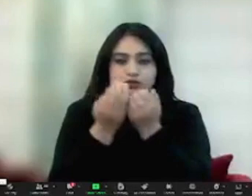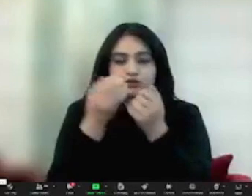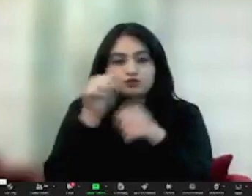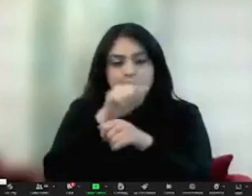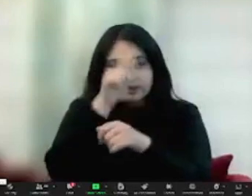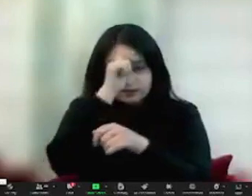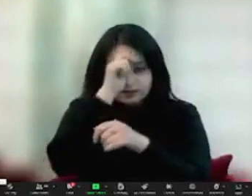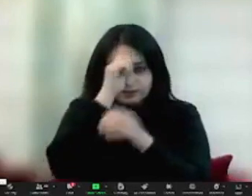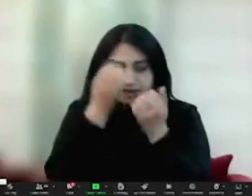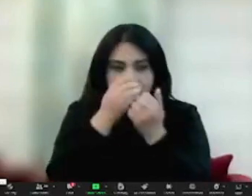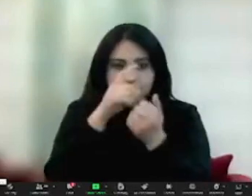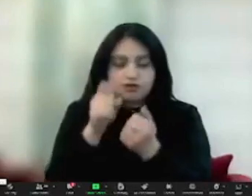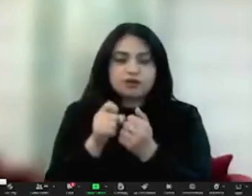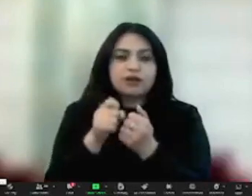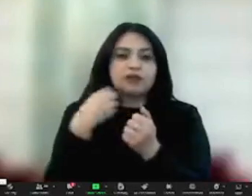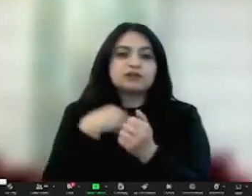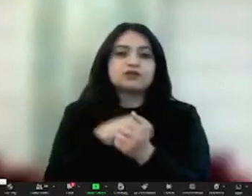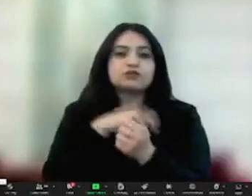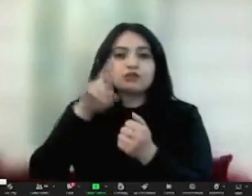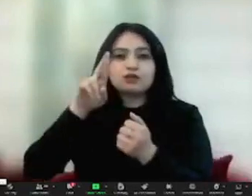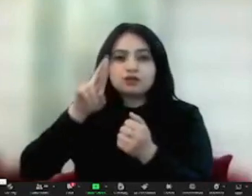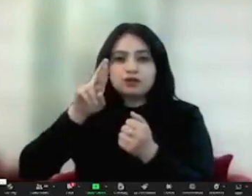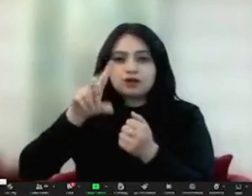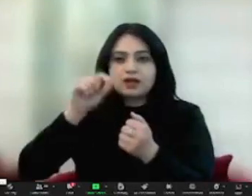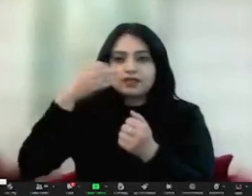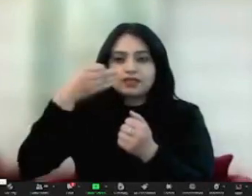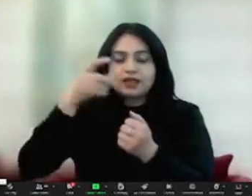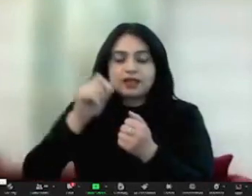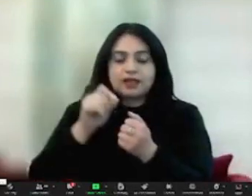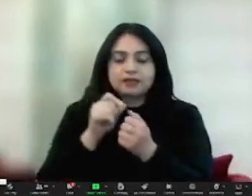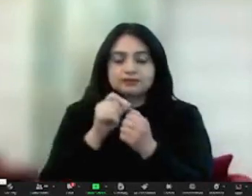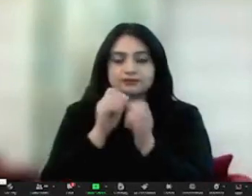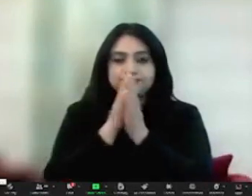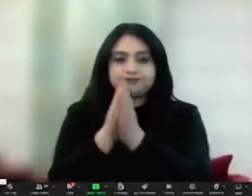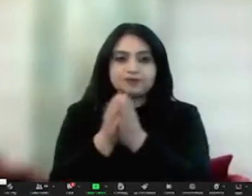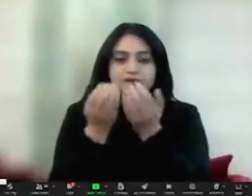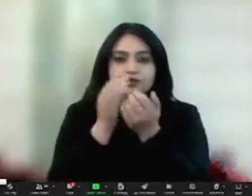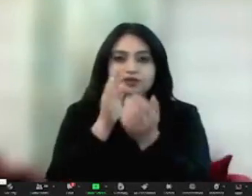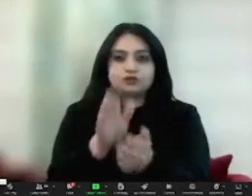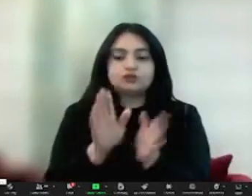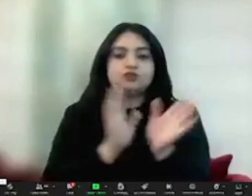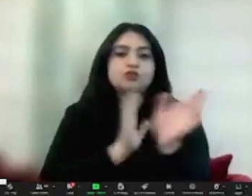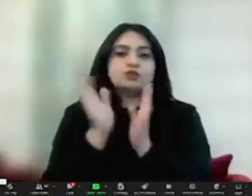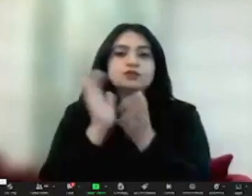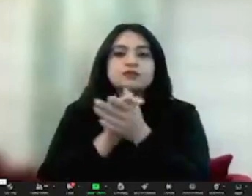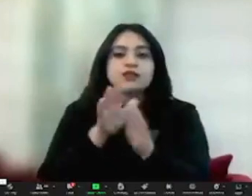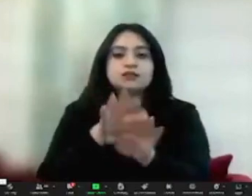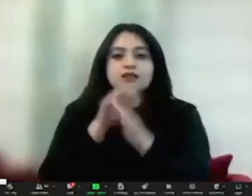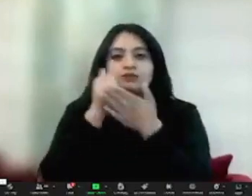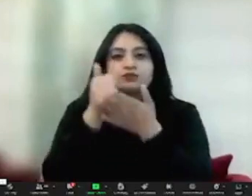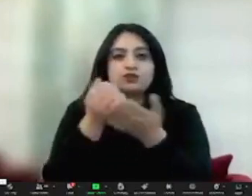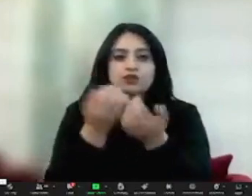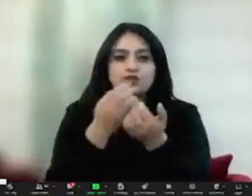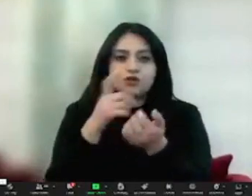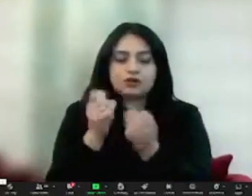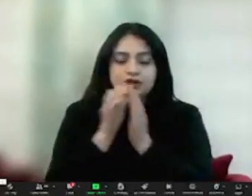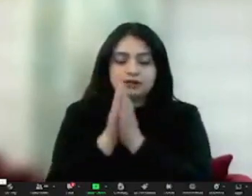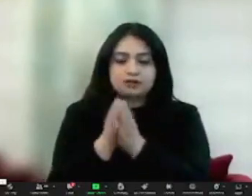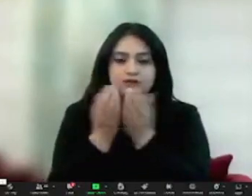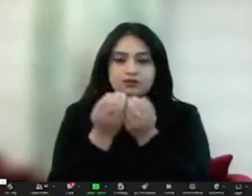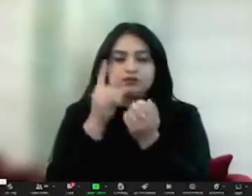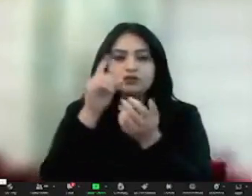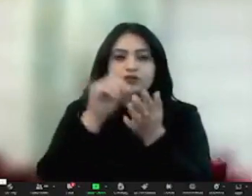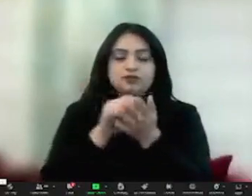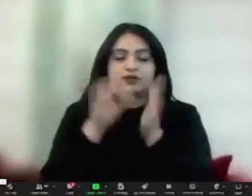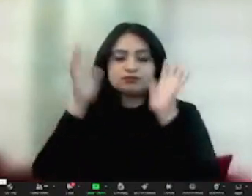र भोलिन्टियर साथीहरूले आवश्यक सामान सामग्रीहरू पनि उपलब्ध गराइदिनु हुनको निम्ति हार्दिक अनुरोध गर्न चाहन्छु। एकचोटि जोरदार ताली,